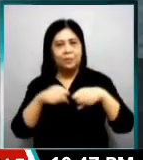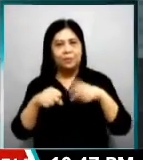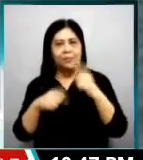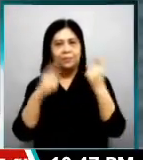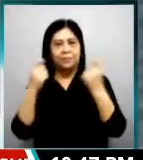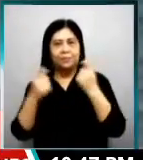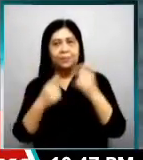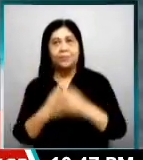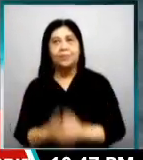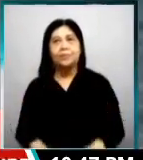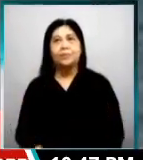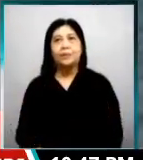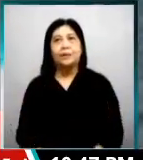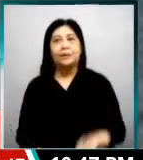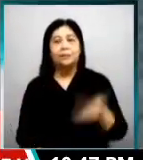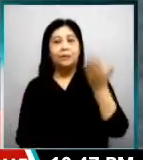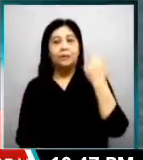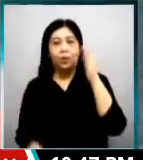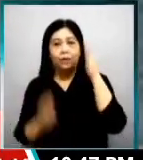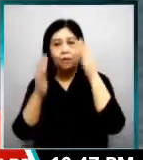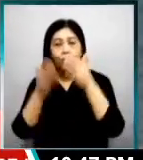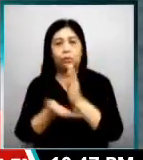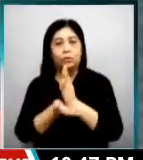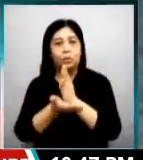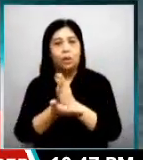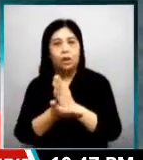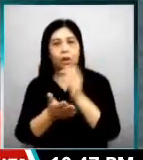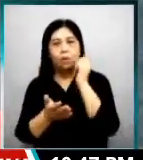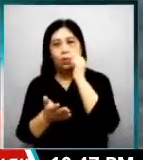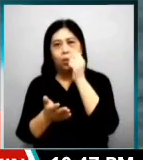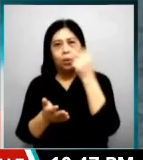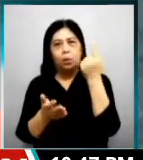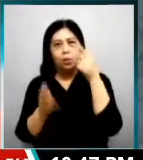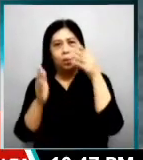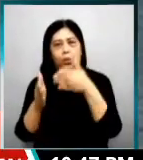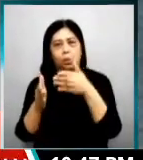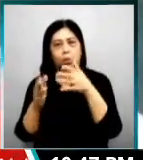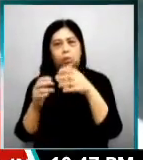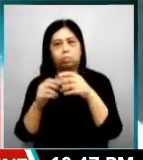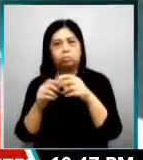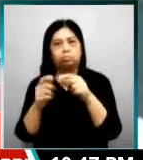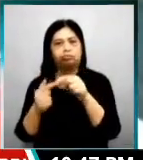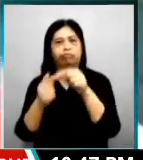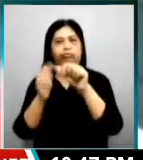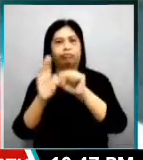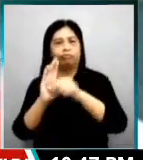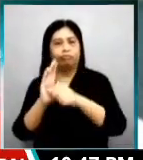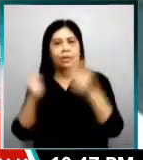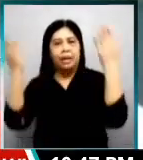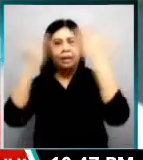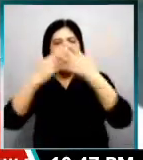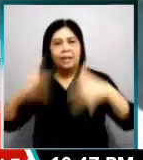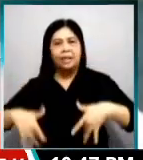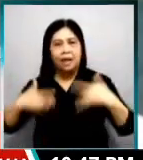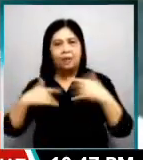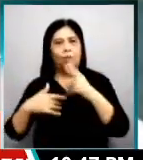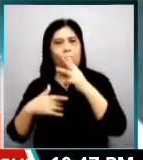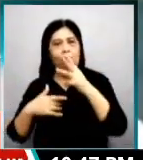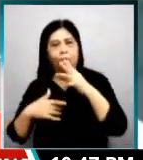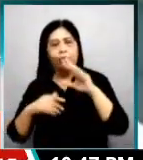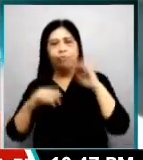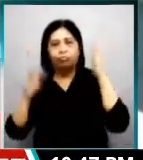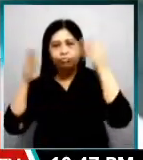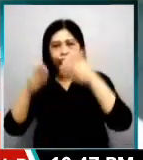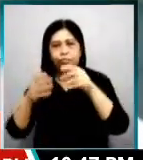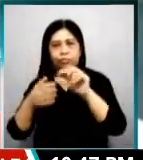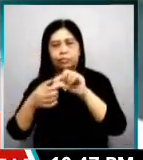ang focus ng Boracay ay masyadong naka-highlight sa nightlife, puro mga water activities. Pero this